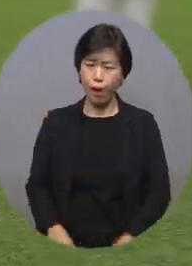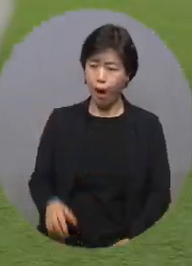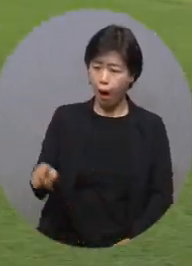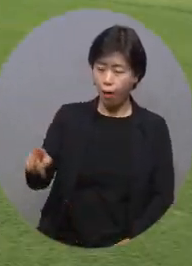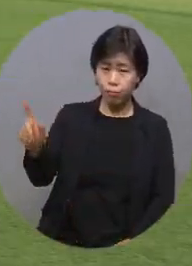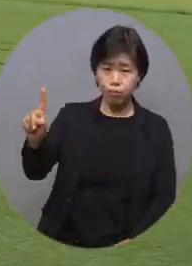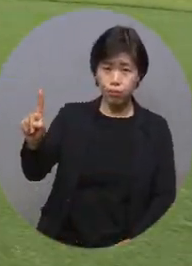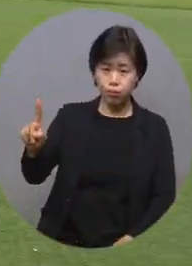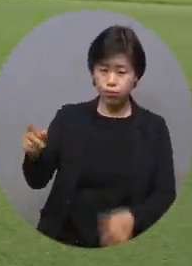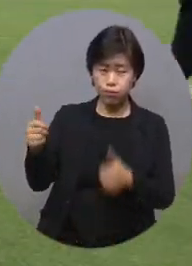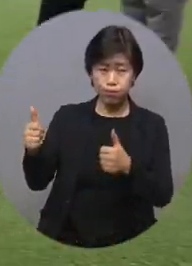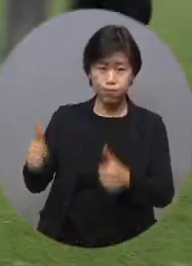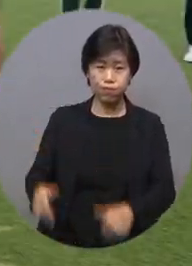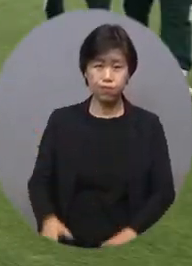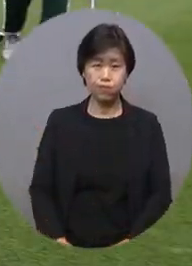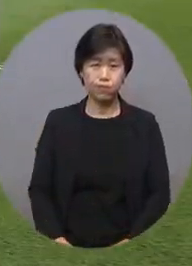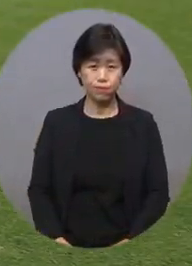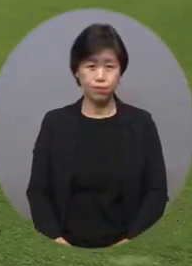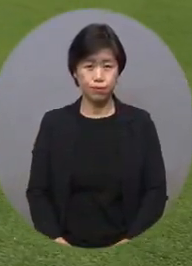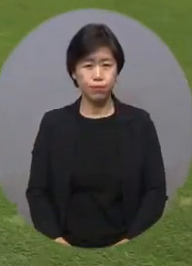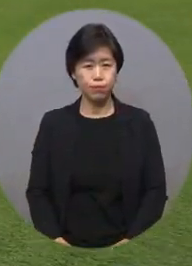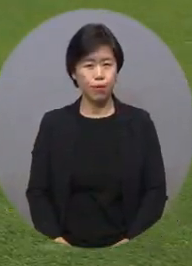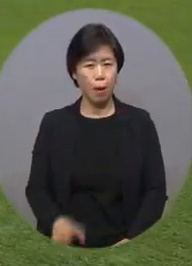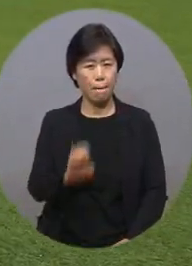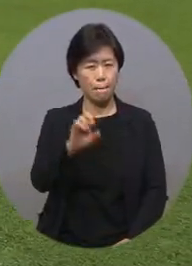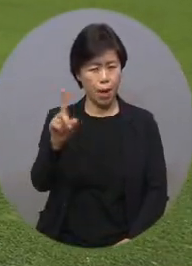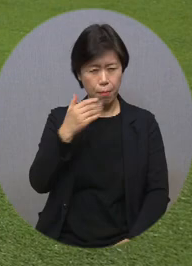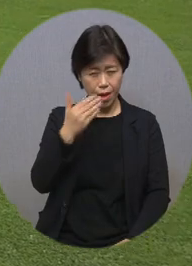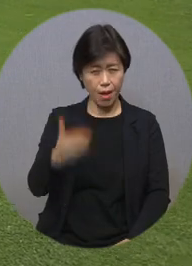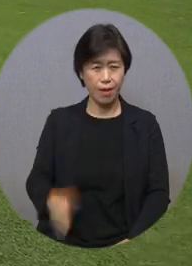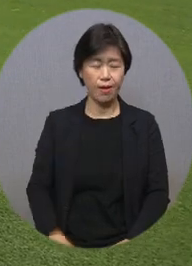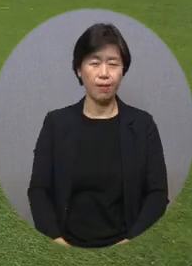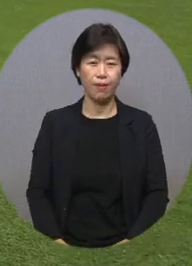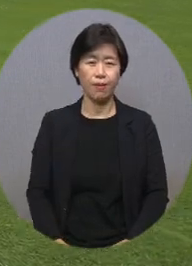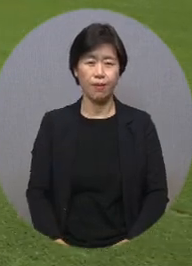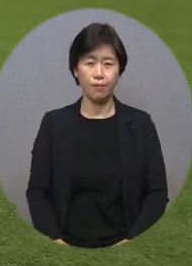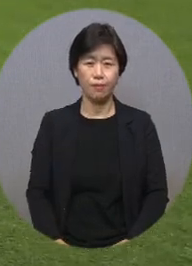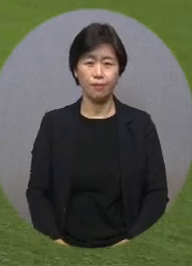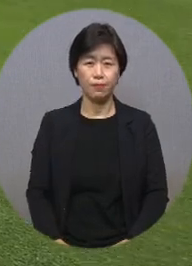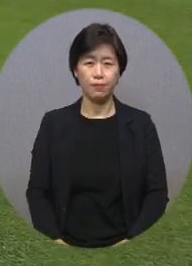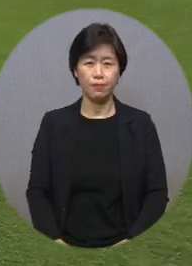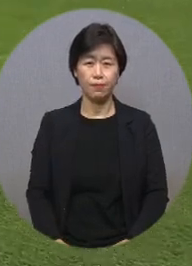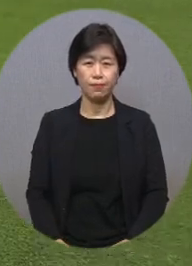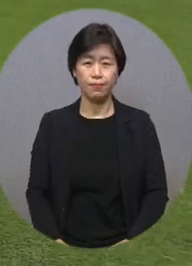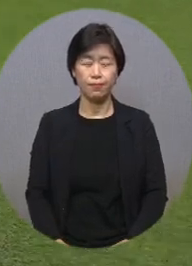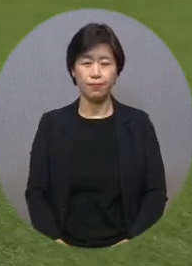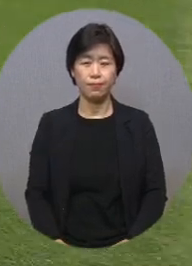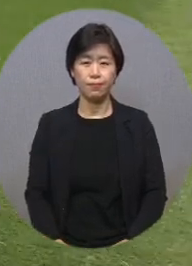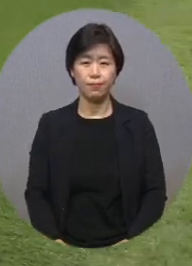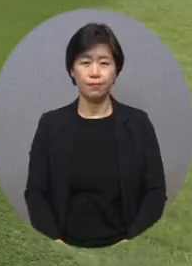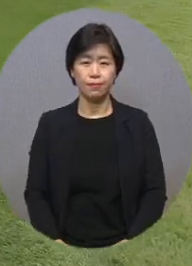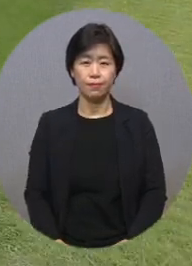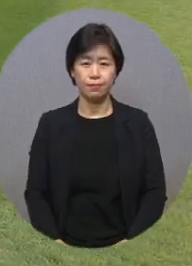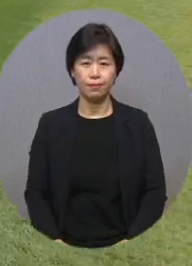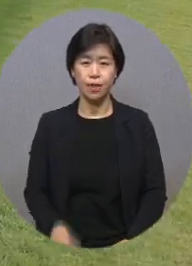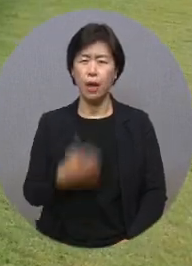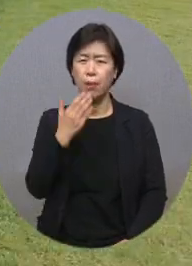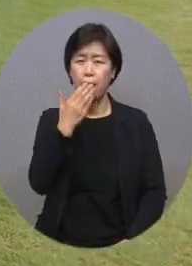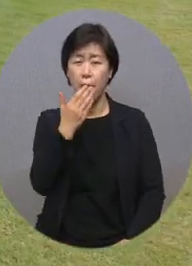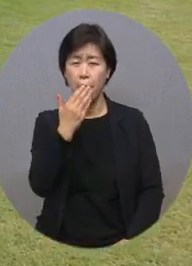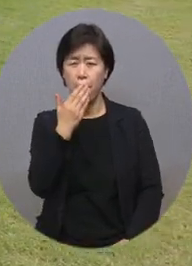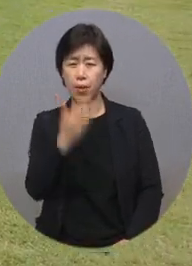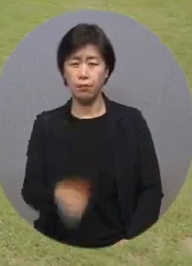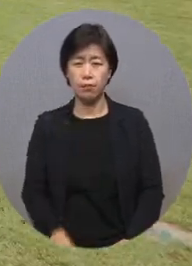굿샷! 나이스, 나이스! 나이스. 타 가는! 벙커는 줄로 해서 앞으로 못 나가요? 할 수 있어! 할 수 있어! 일본인 좀